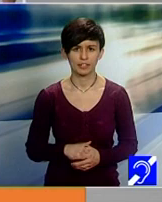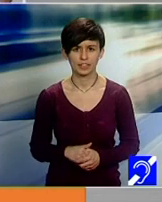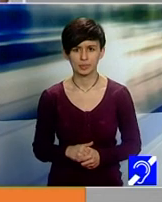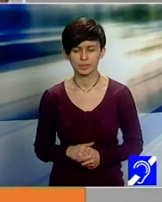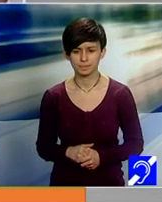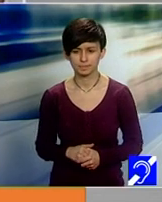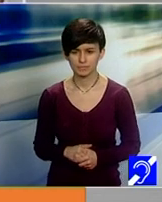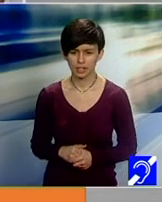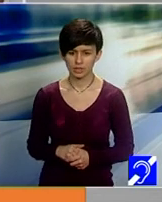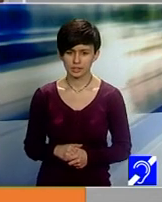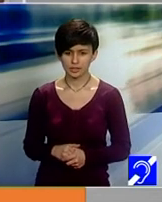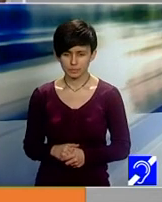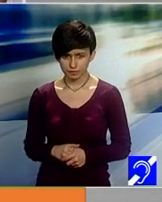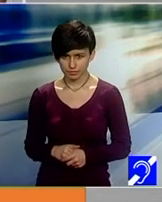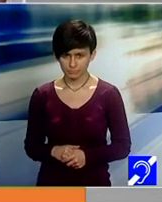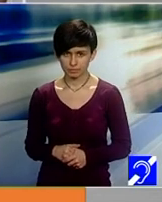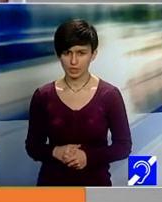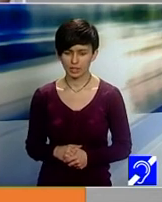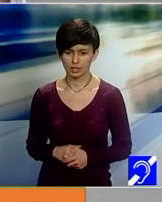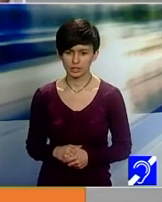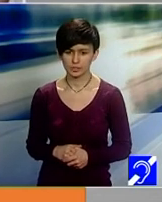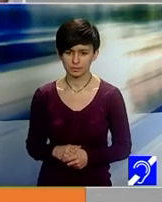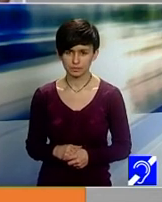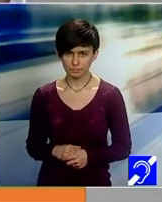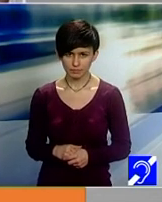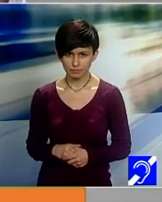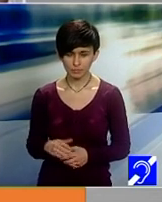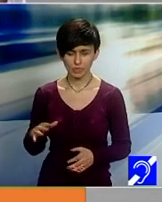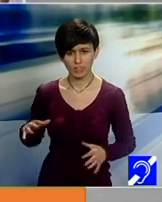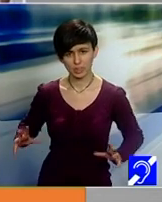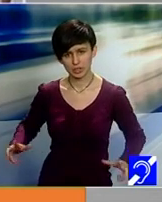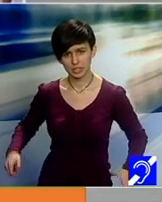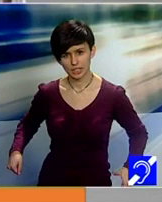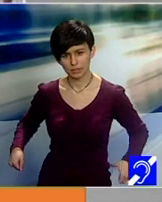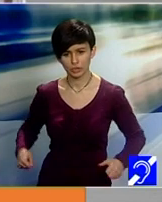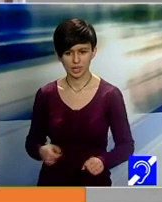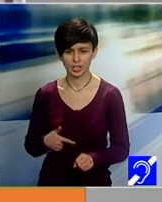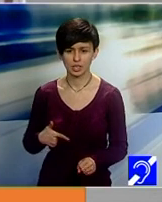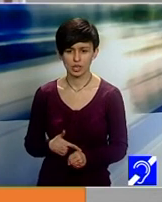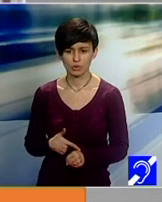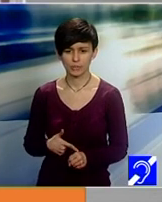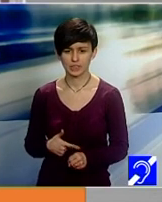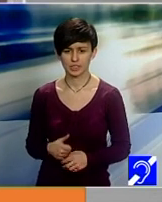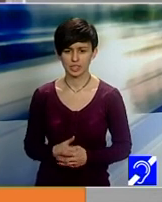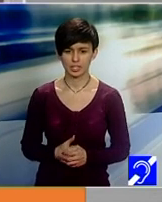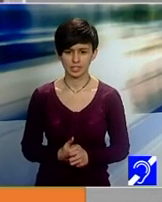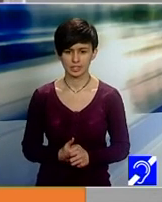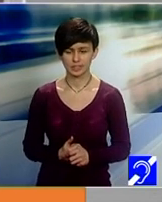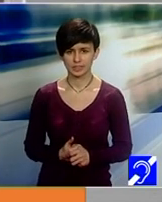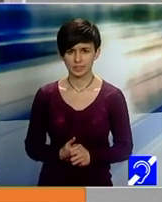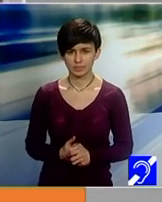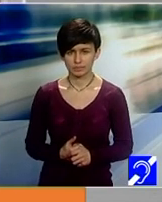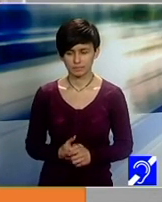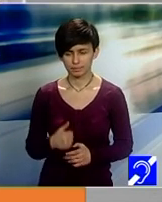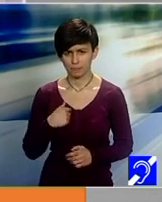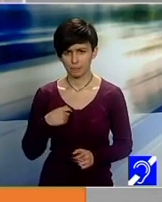motopompe pe benzină. Și eu de când mă știu, pun